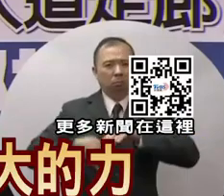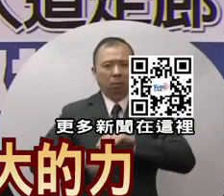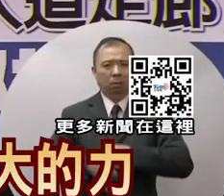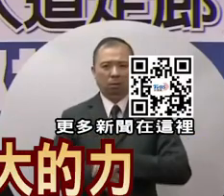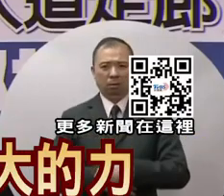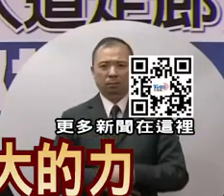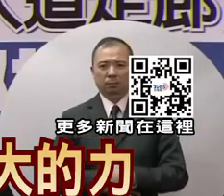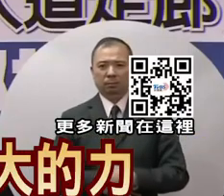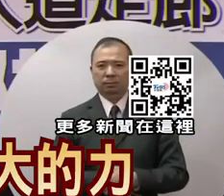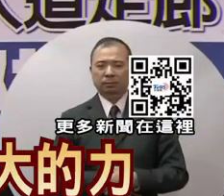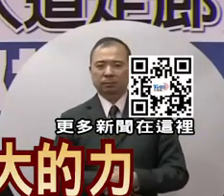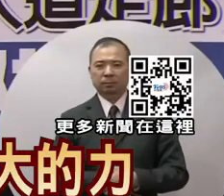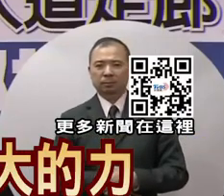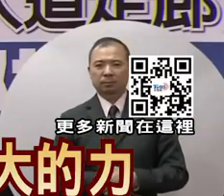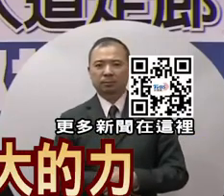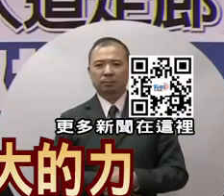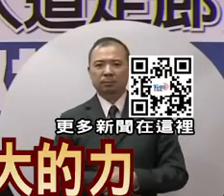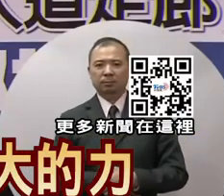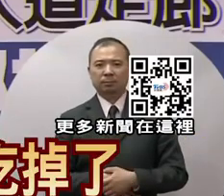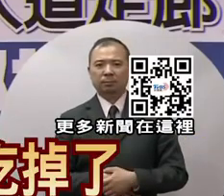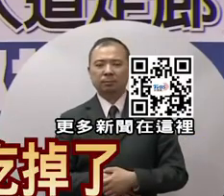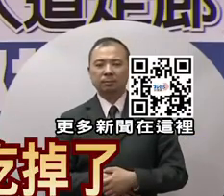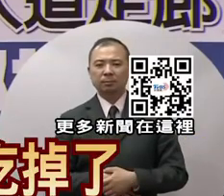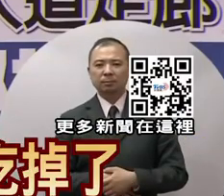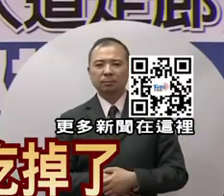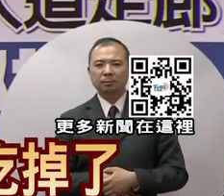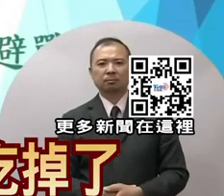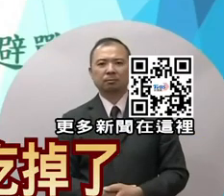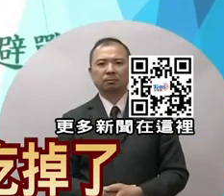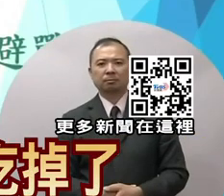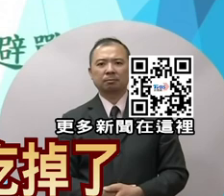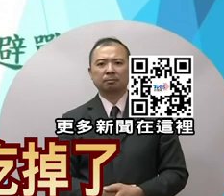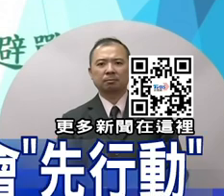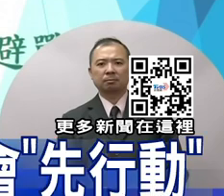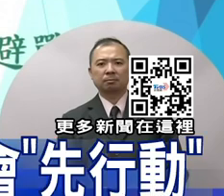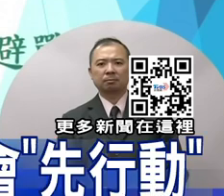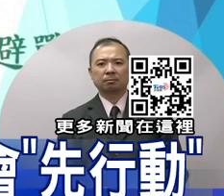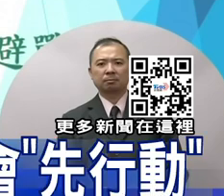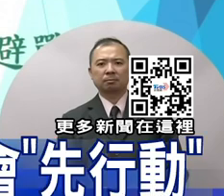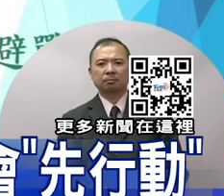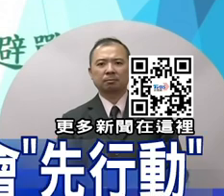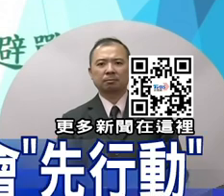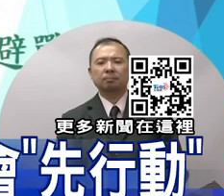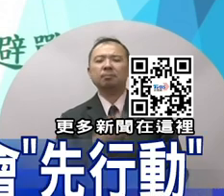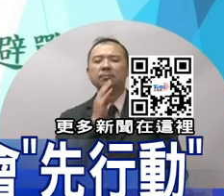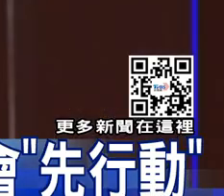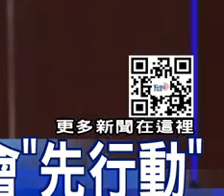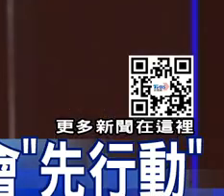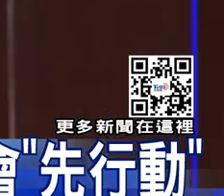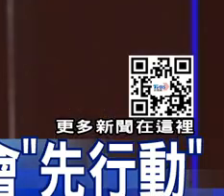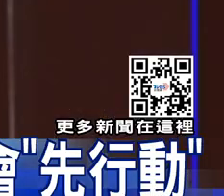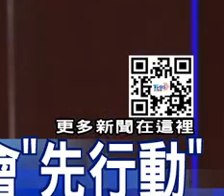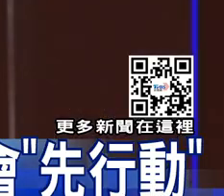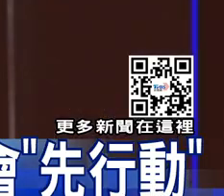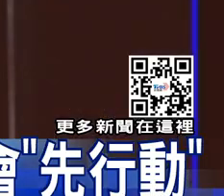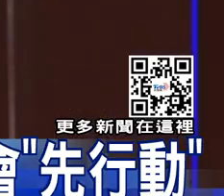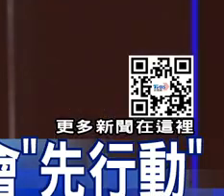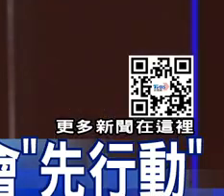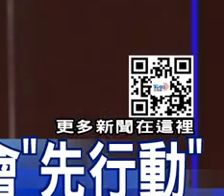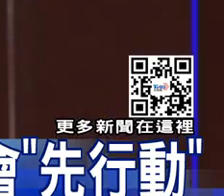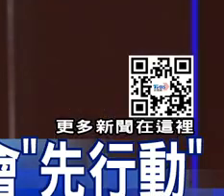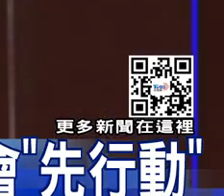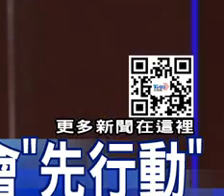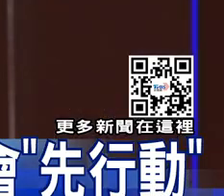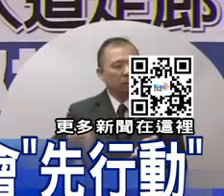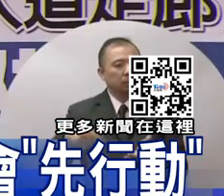那无出这大力进乌克兰炸的哟，俄罗斯炸呀。 国际驻全乌克兰苏贞昌很有感，但这个问题他